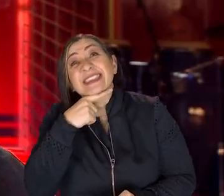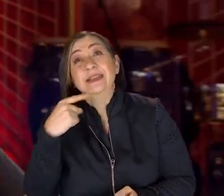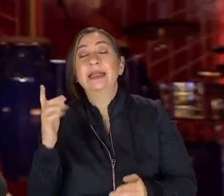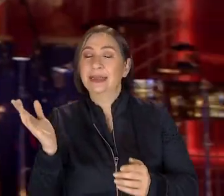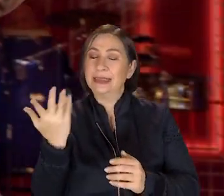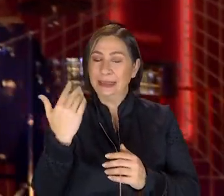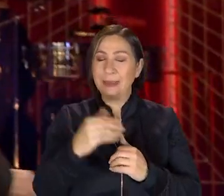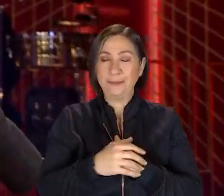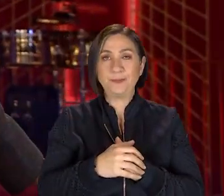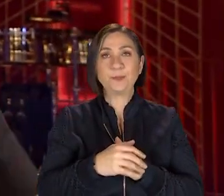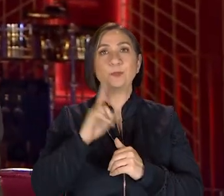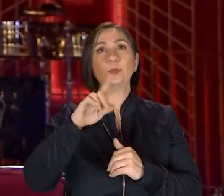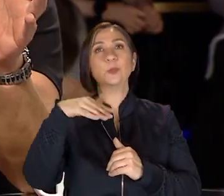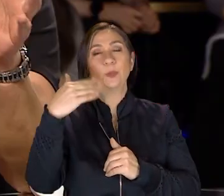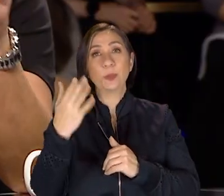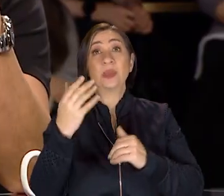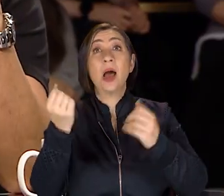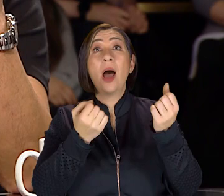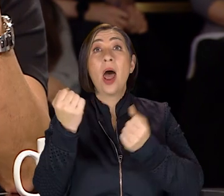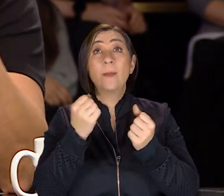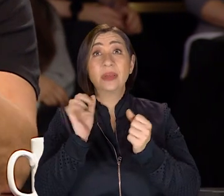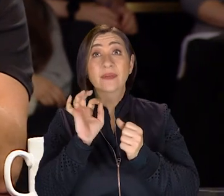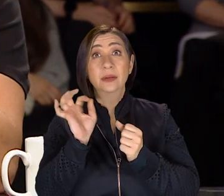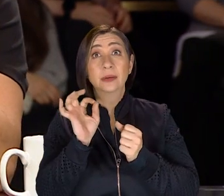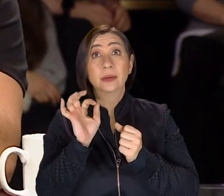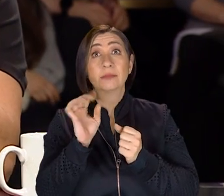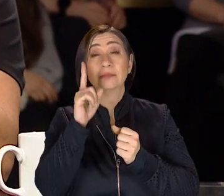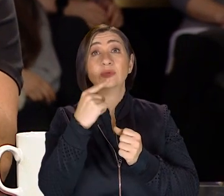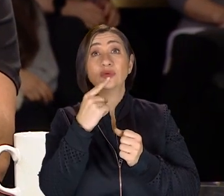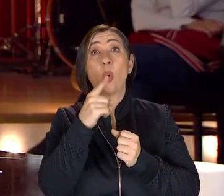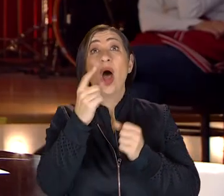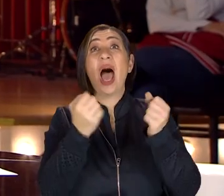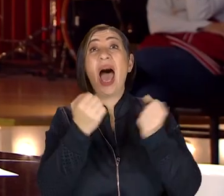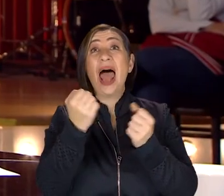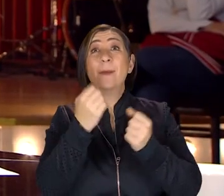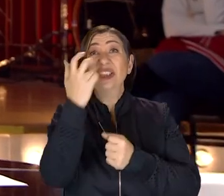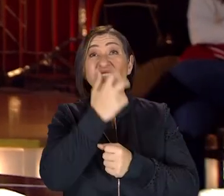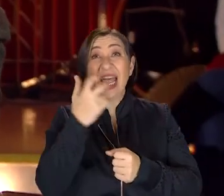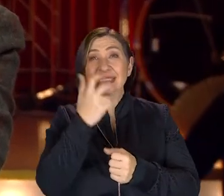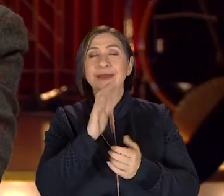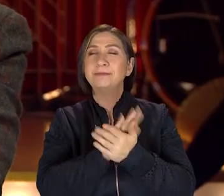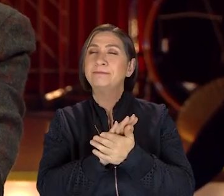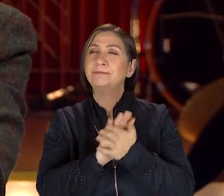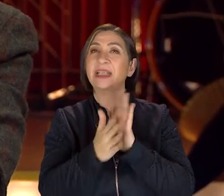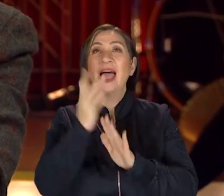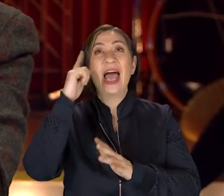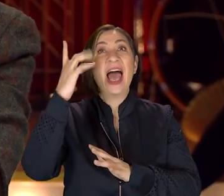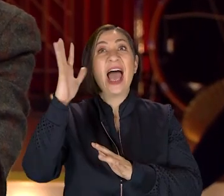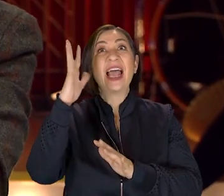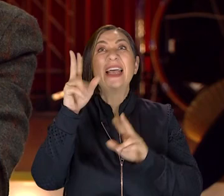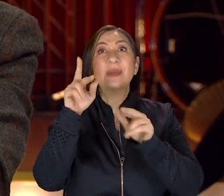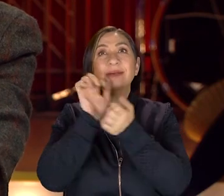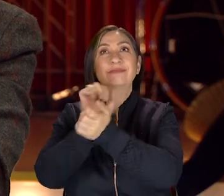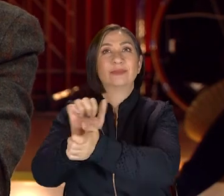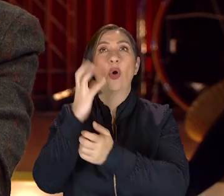Neyse. Ondan sonra... Bak ve arabada buraya... abi hani... Ben şimdi bir şey söyleyeceğim. O araba tamamen yani ya, akıl hastanesine